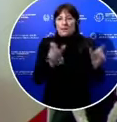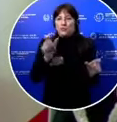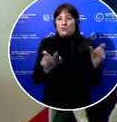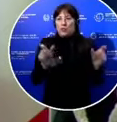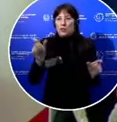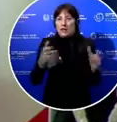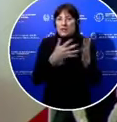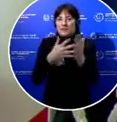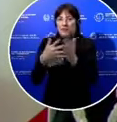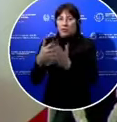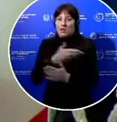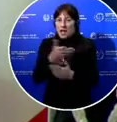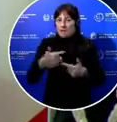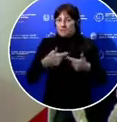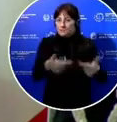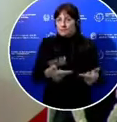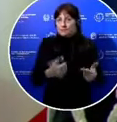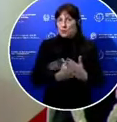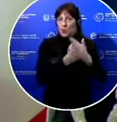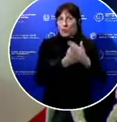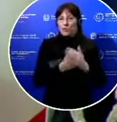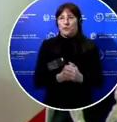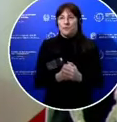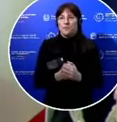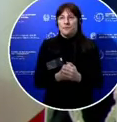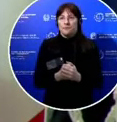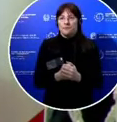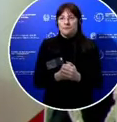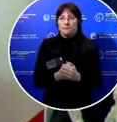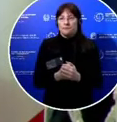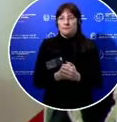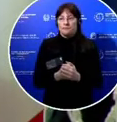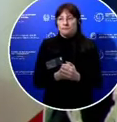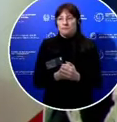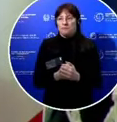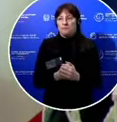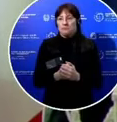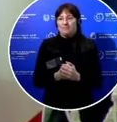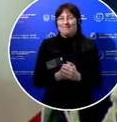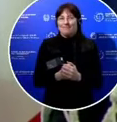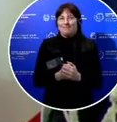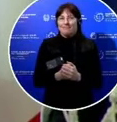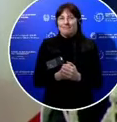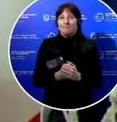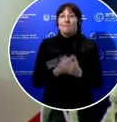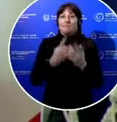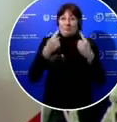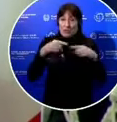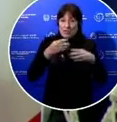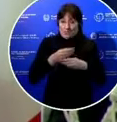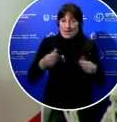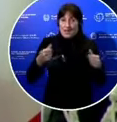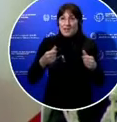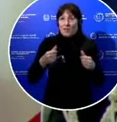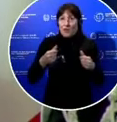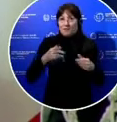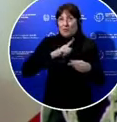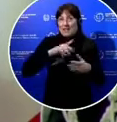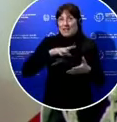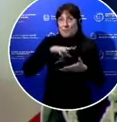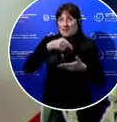istituzioni attente, disponibili e aggiornate. È con questo spirito che il rinnovato Dipartimento